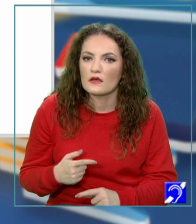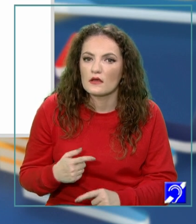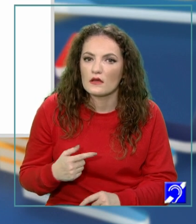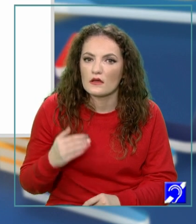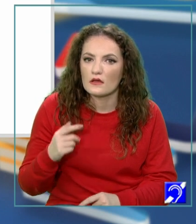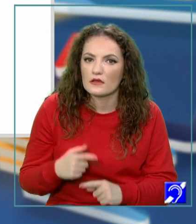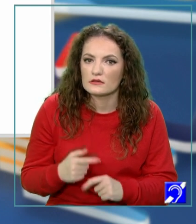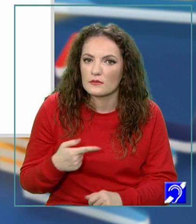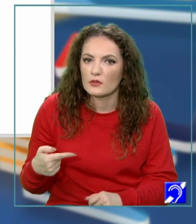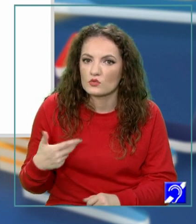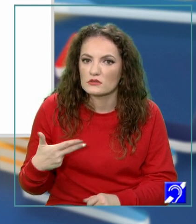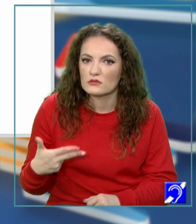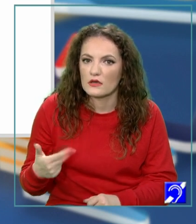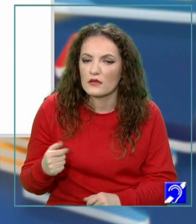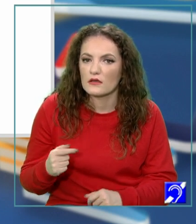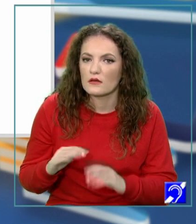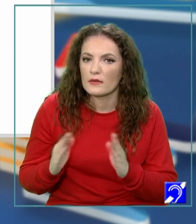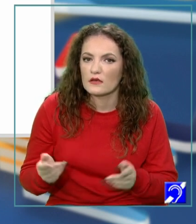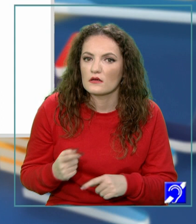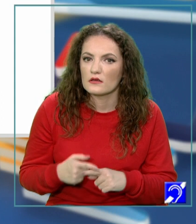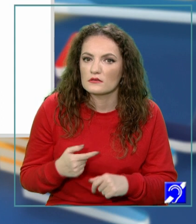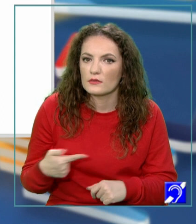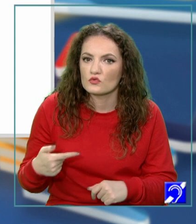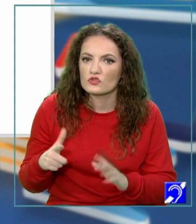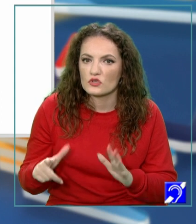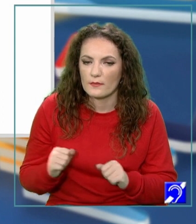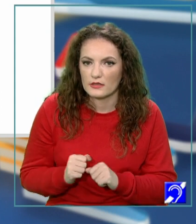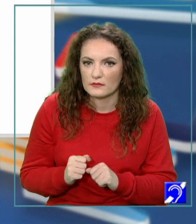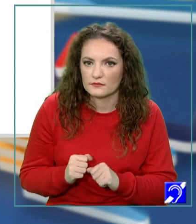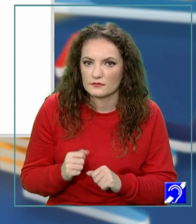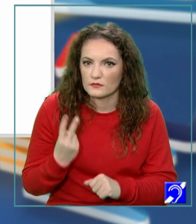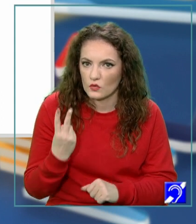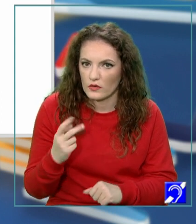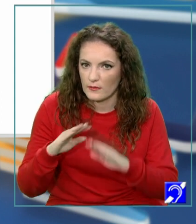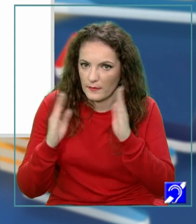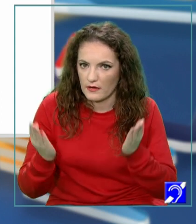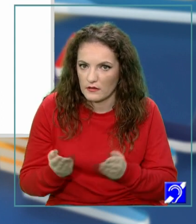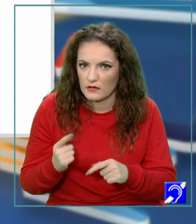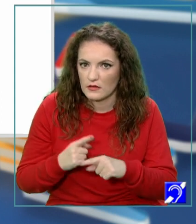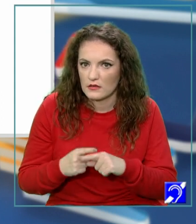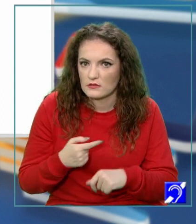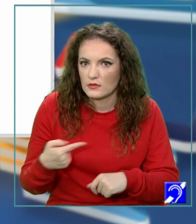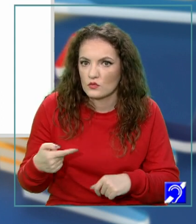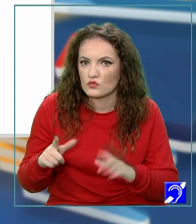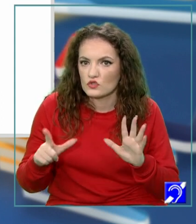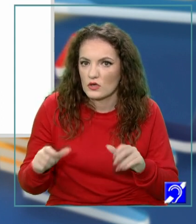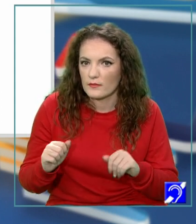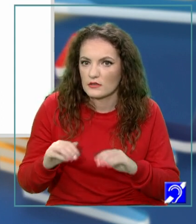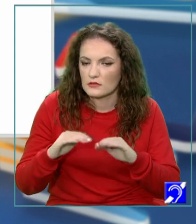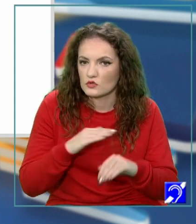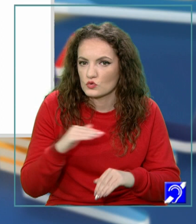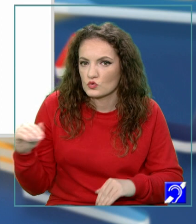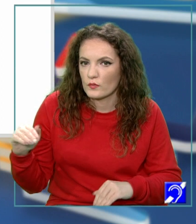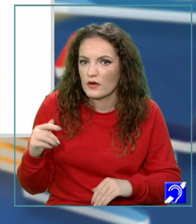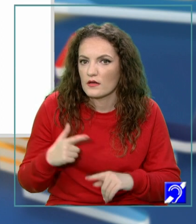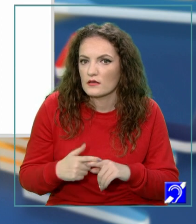minus 7. Observ că la numărător o să-l dau pe 2 factor comun și voi scrie 2 pe lângă x minus 7 supra x minus 3 pe lângă